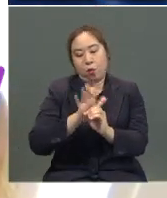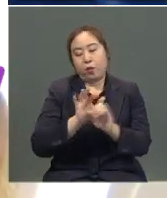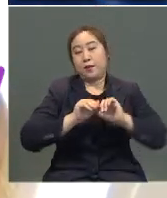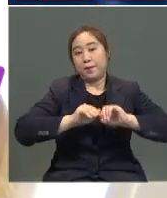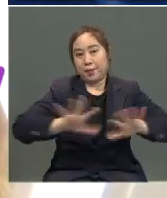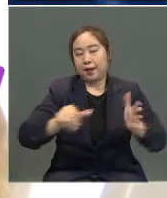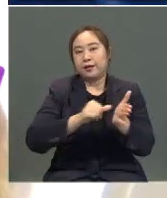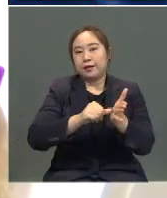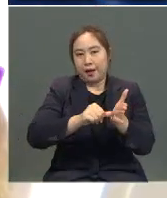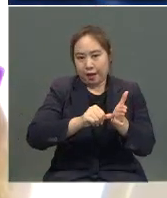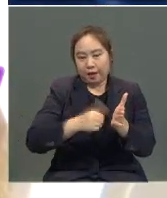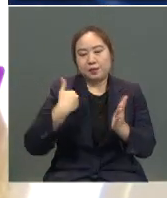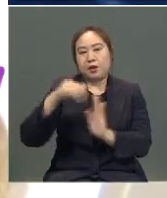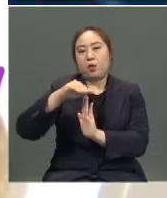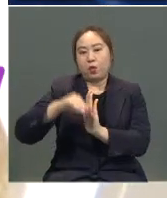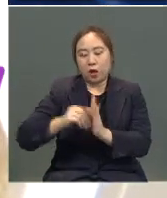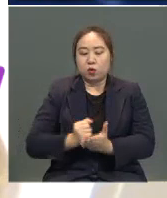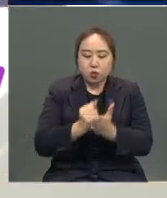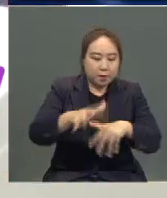ซึ่งเรื่องนี้คุณอุตตะมะสาวน้องปฐมตรีว่าการกระทรวงการคลังเป็นตัวแทนคณะรัฐมนตรีชี้แจงสาระสำคัญพระราชกำหนดสี่ฉบับที่เสนอต่อวุฒิสภาครับทำให้รัฐบาลนั้นจะมีทรัพยากรในการดำเนินการด้านสาธารณสุขเพื่อแก้ไขปัญหาการแพร่ระบาดของโควิชสิ9